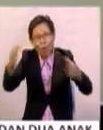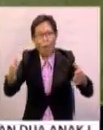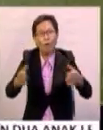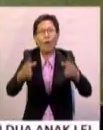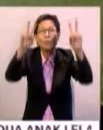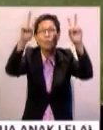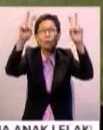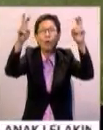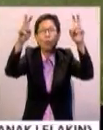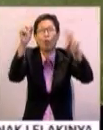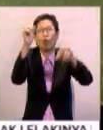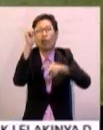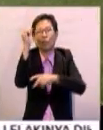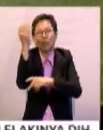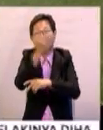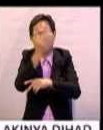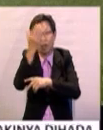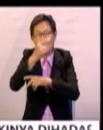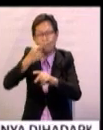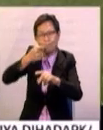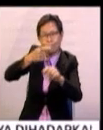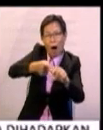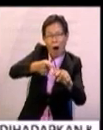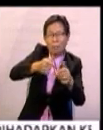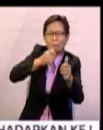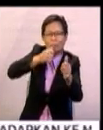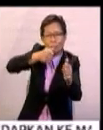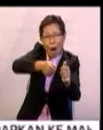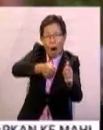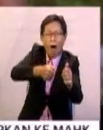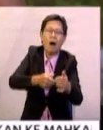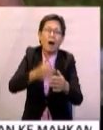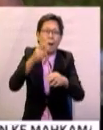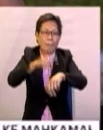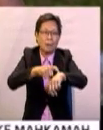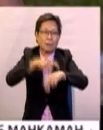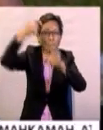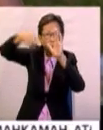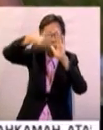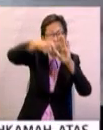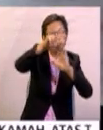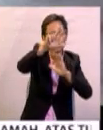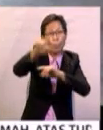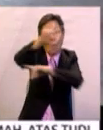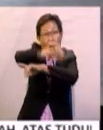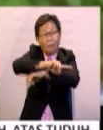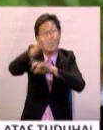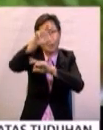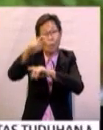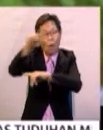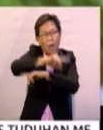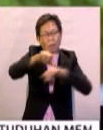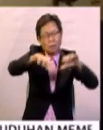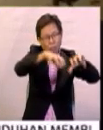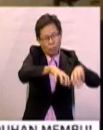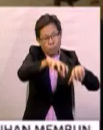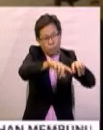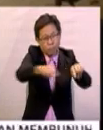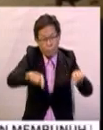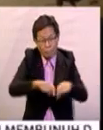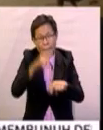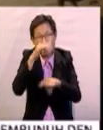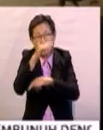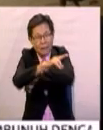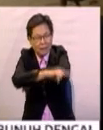filem sulung arahannya. Filem yang mengambil masa penggambaran selama 30 hari itu merangkumi lokasi di Melaka,